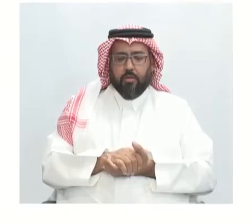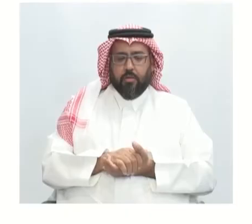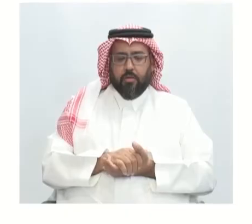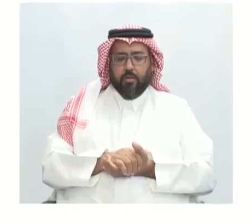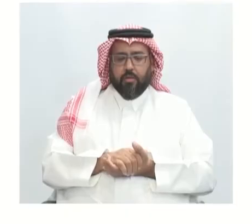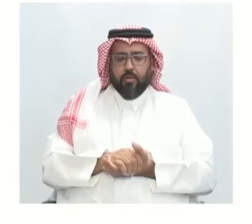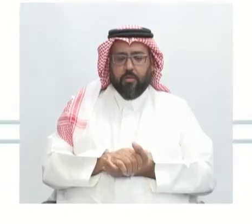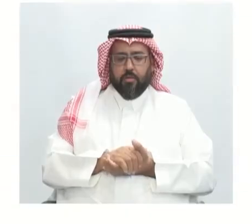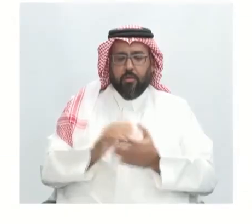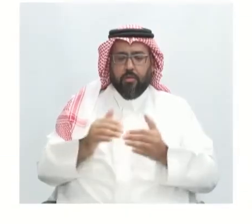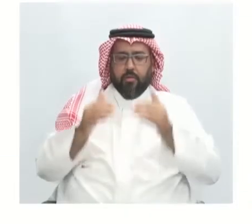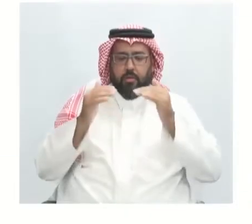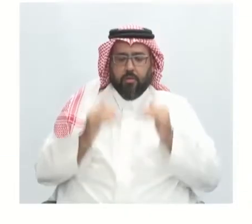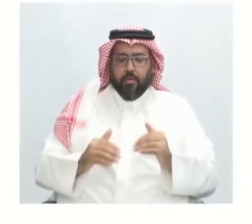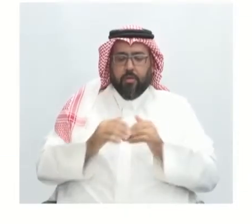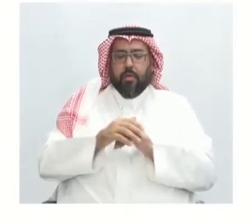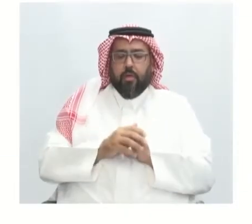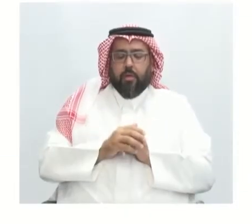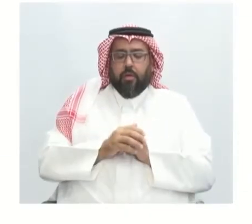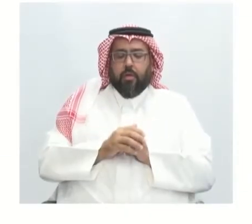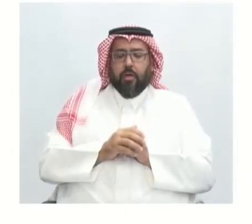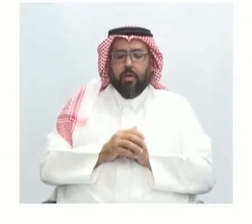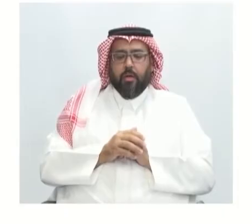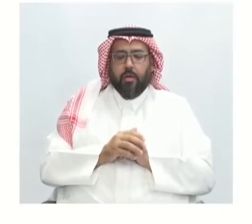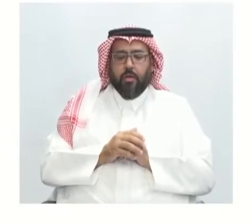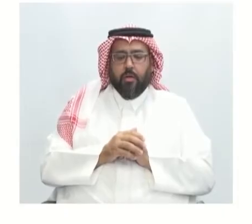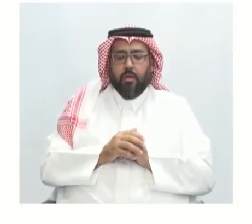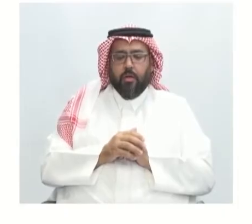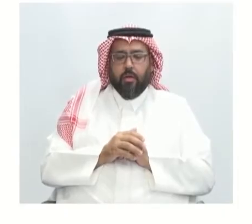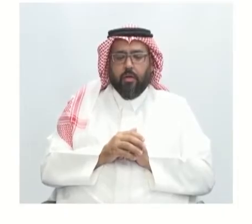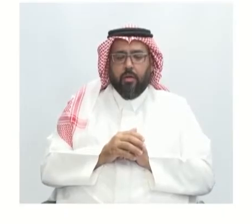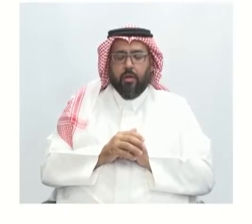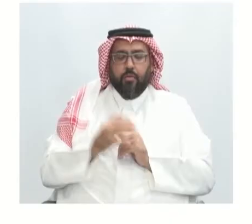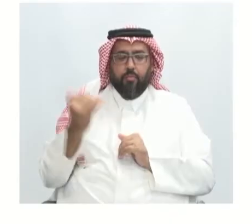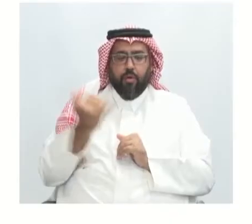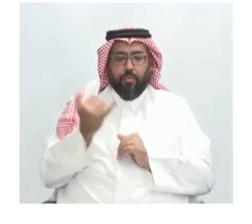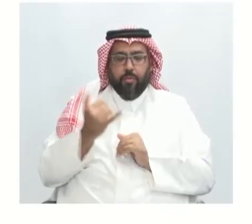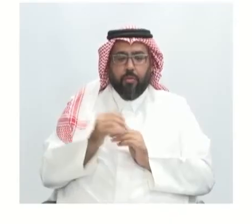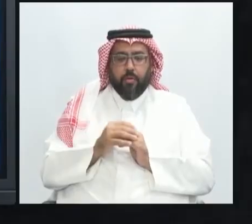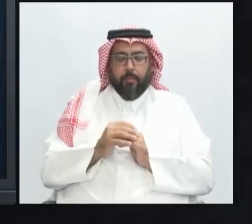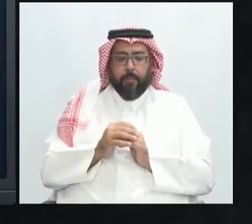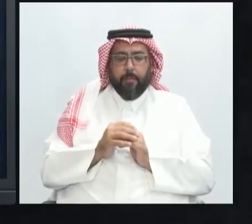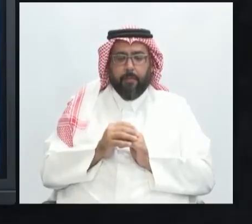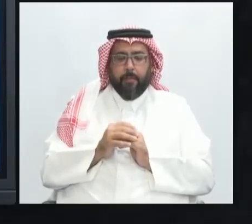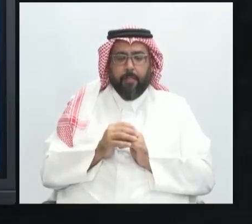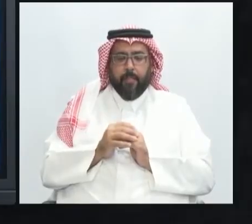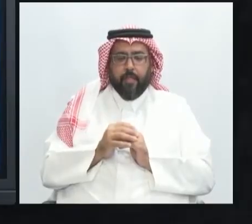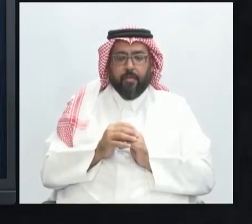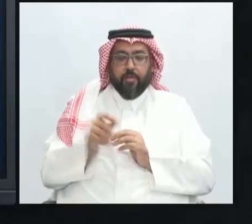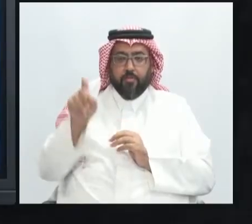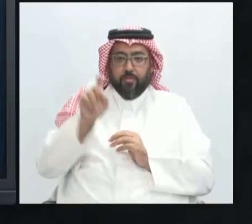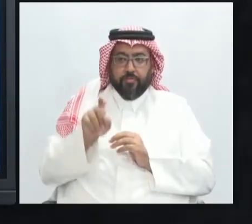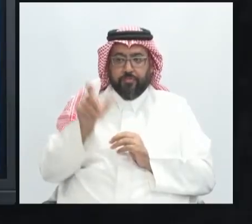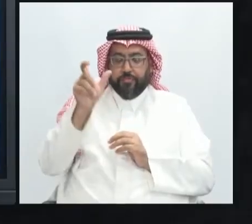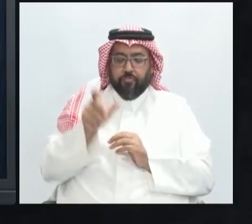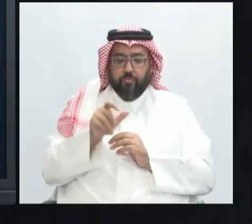دعونا ننتقل لفقره في غايه الاهميه قد يسال